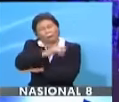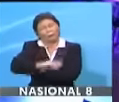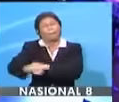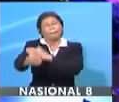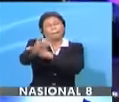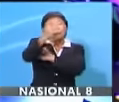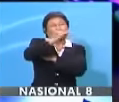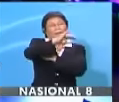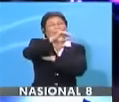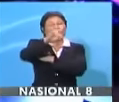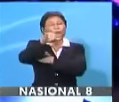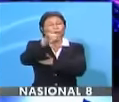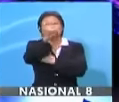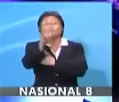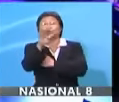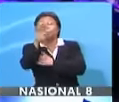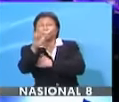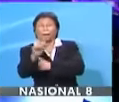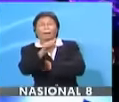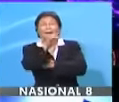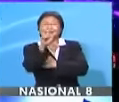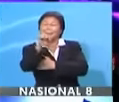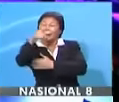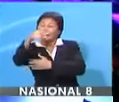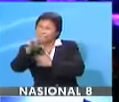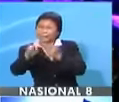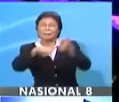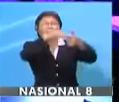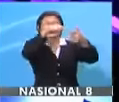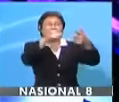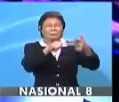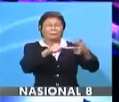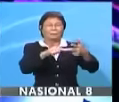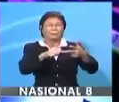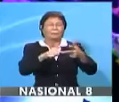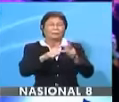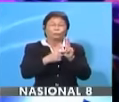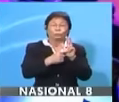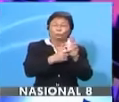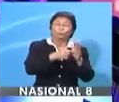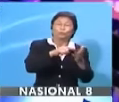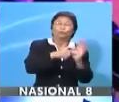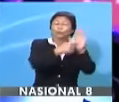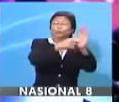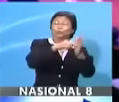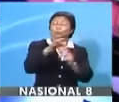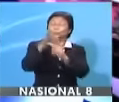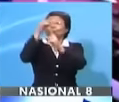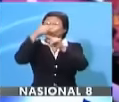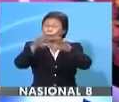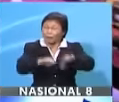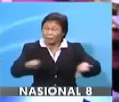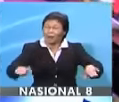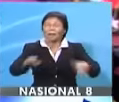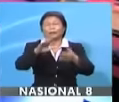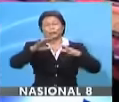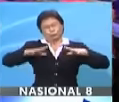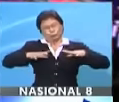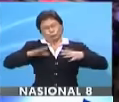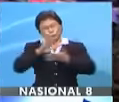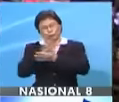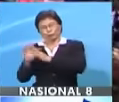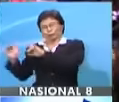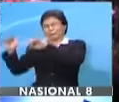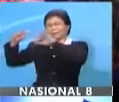Zumba, ada Zapin Mania, juga ada penampilan istimewa untuk adik-adik yang bercuti sekolah dan datang ke